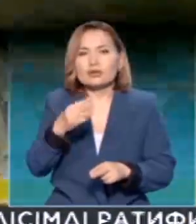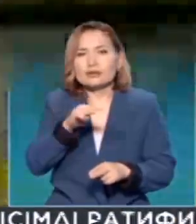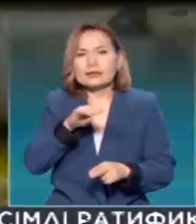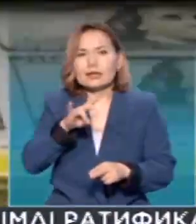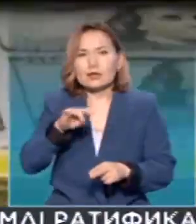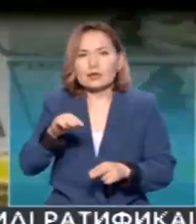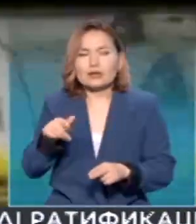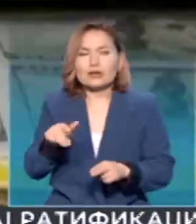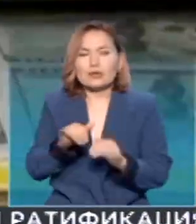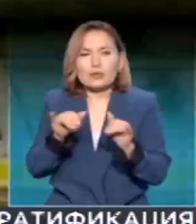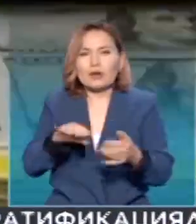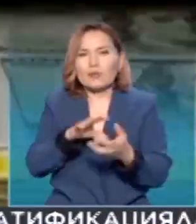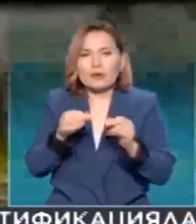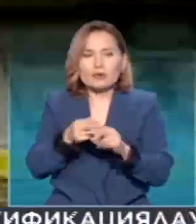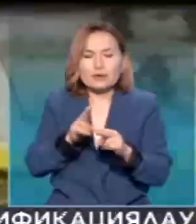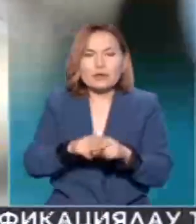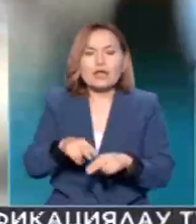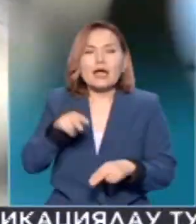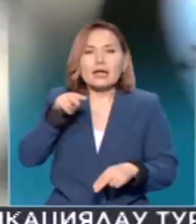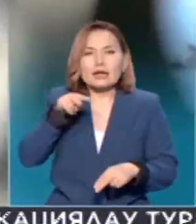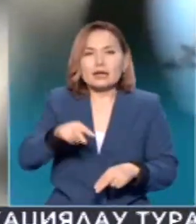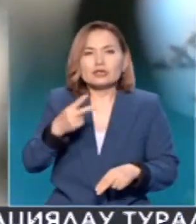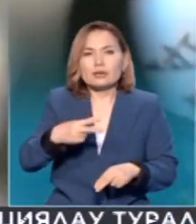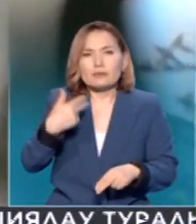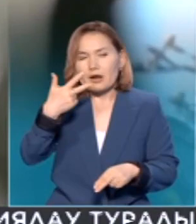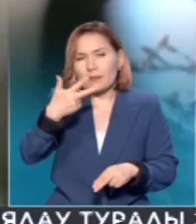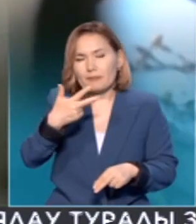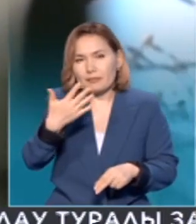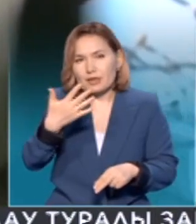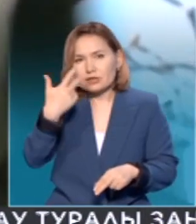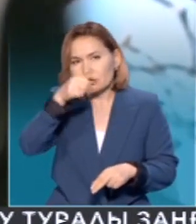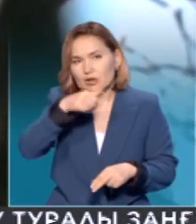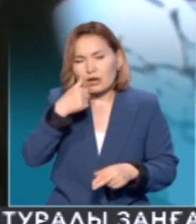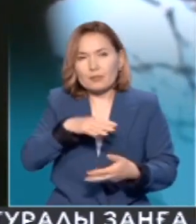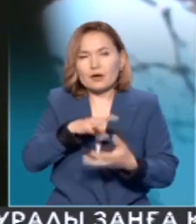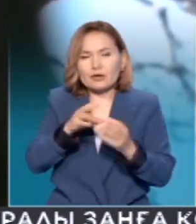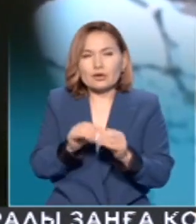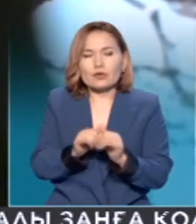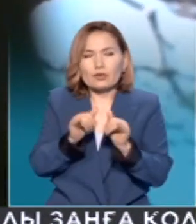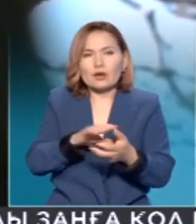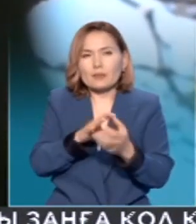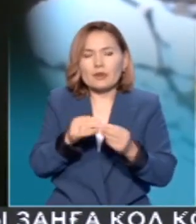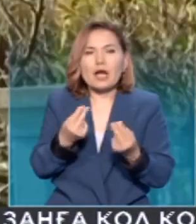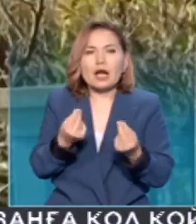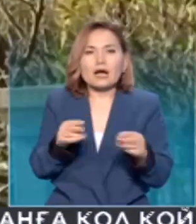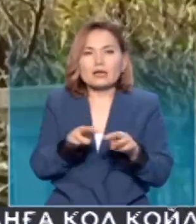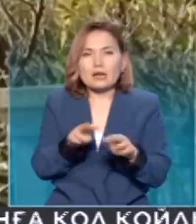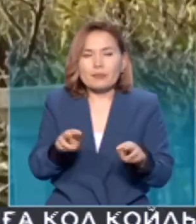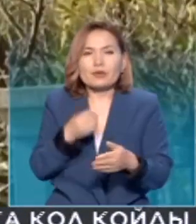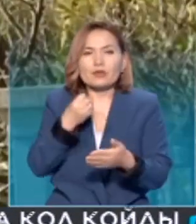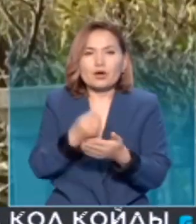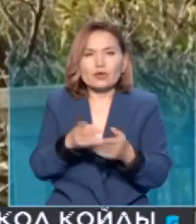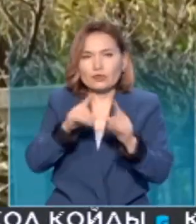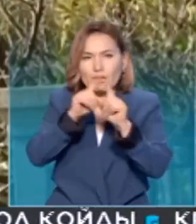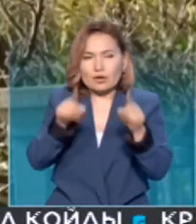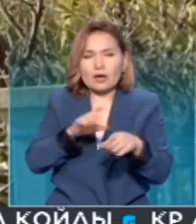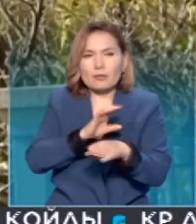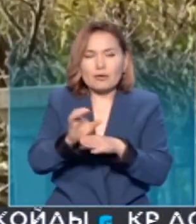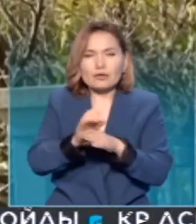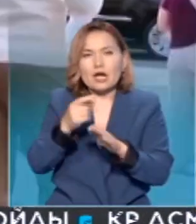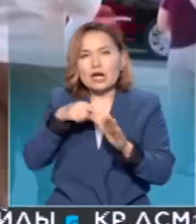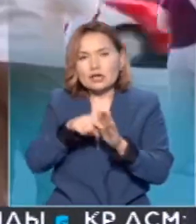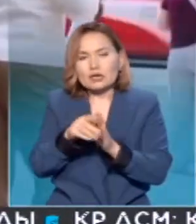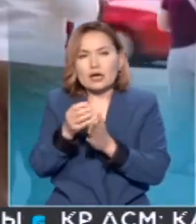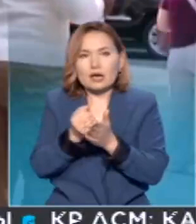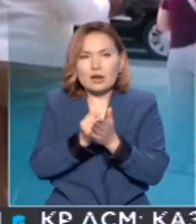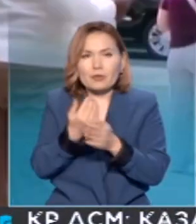жақты келісім бойынша енді оны 2025 жылға дейін өсіруге рұқсат етілмек. Бұл ақыштың қаржы министрлігіне құнды қағаздар шығарып, ішкі қорлардан